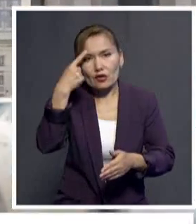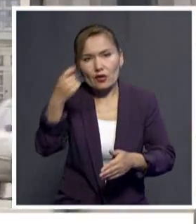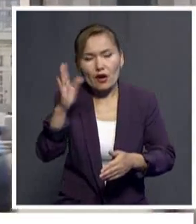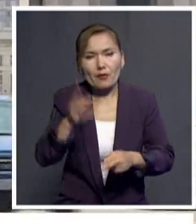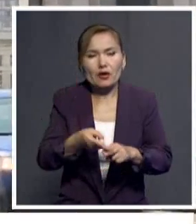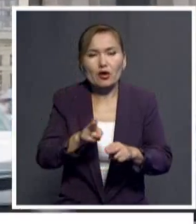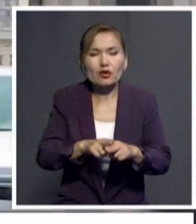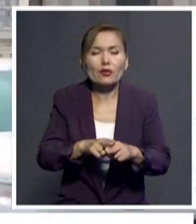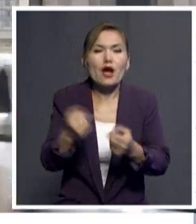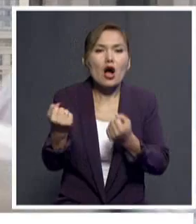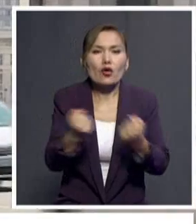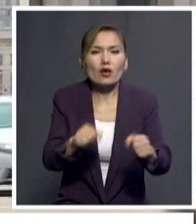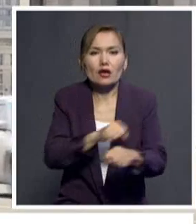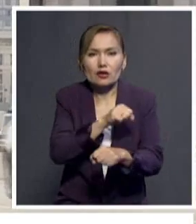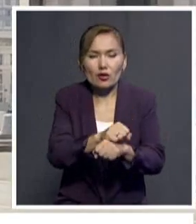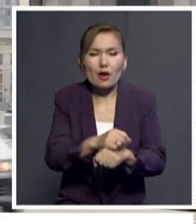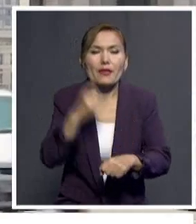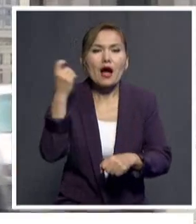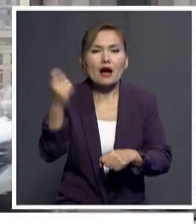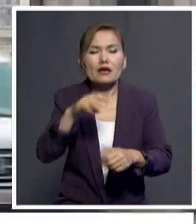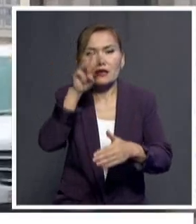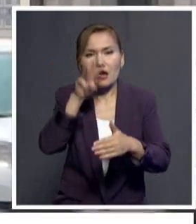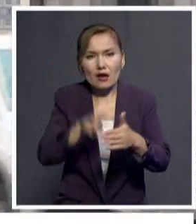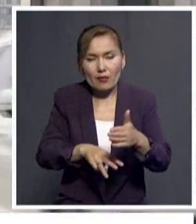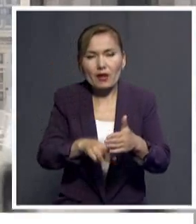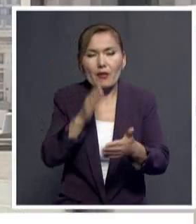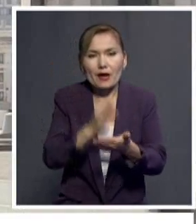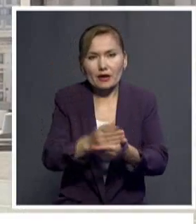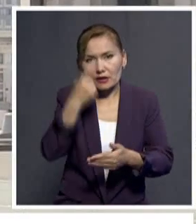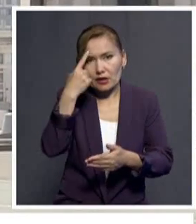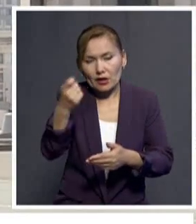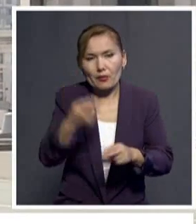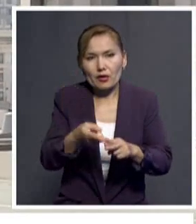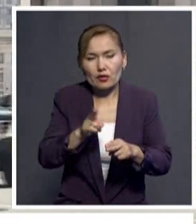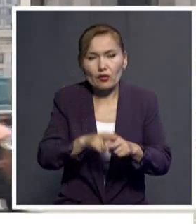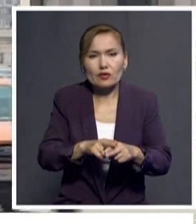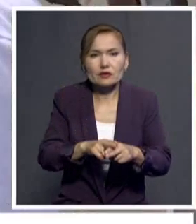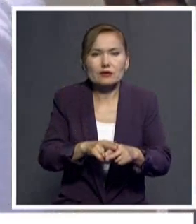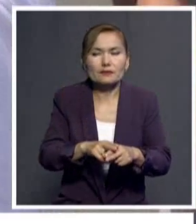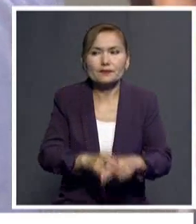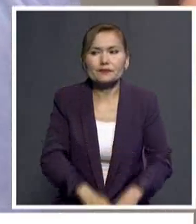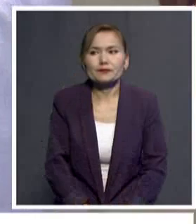инспектор сол көлікті тоқтатып, иесіне айыппұлының бар екендігін ескертіп, хаттамасын қолына шығарып береді.